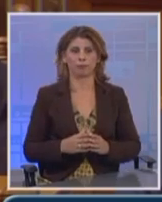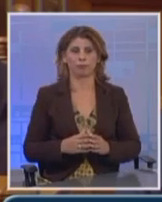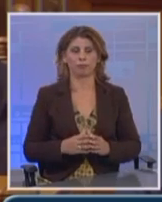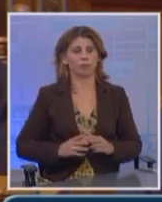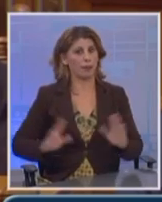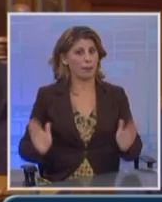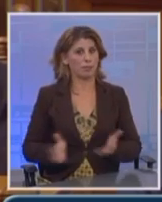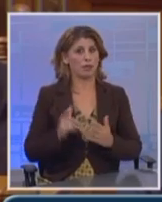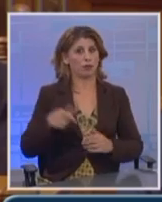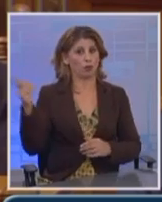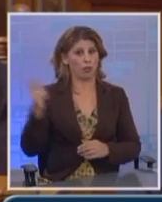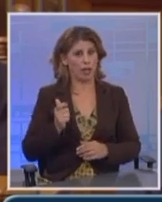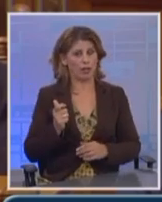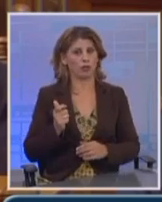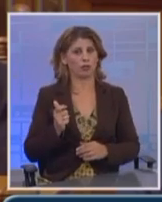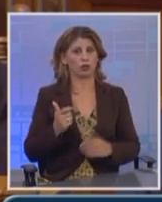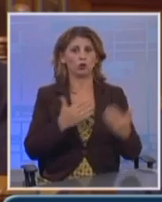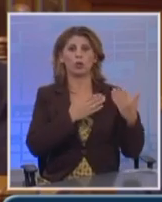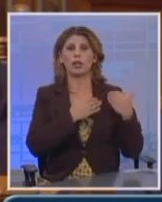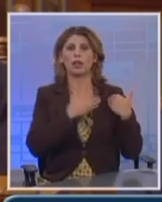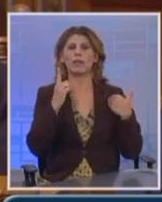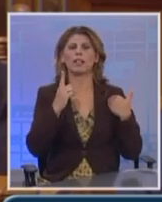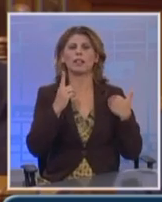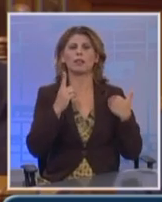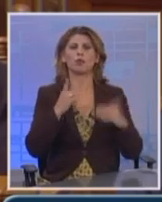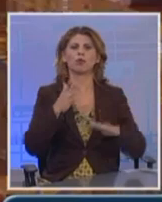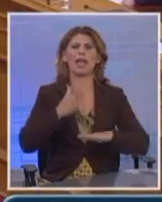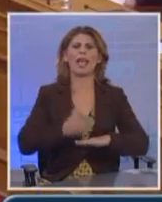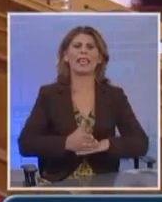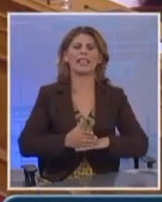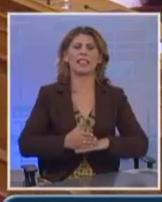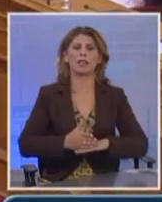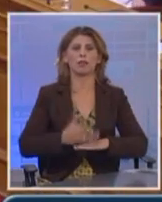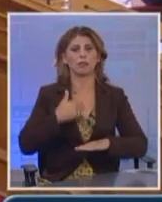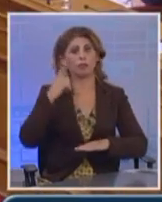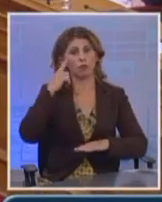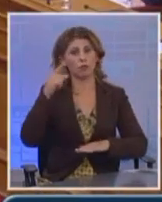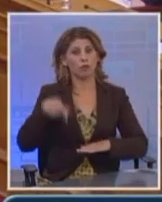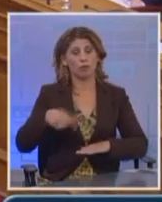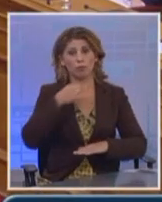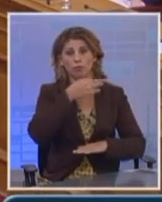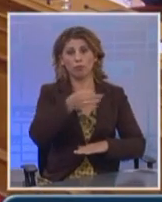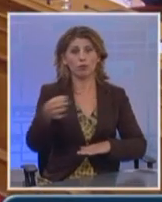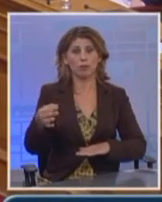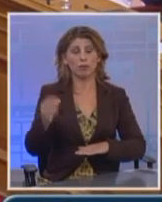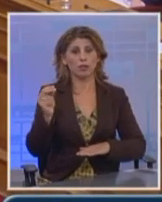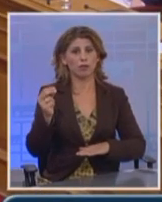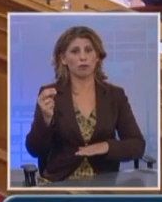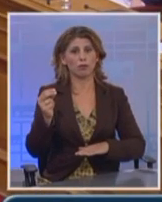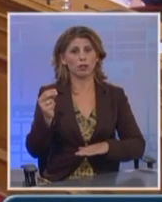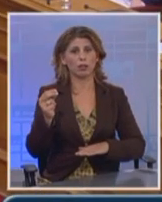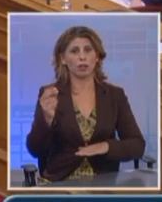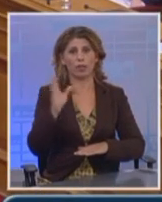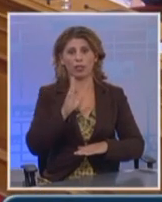εν πάση περιπτώσει το δάνειο αυτό πήγε, το ανέλαβε ένας εκ των εγγυητών. Και νομίζω ότι με αυτά που είπατε στη Βουλή δεν εκθέτεται τον εαυτό σας, αλλά τον πατέρα